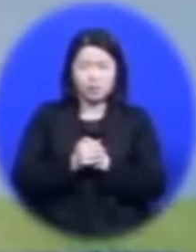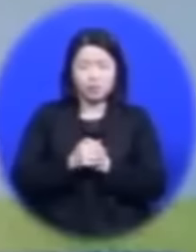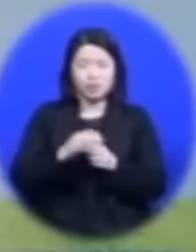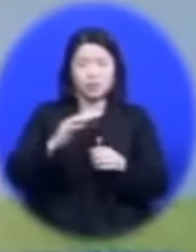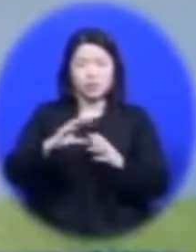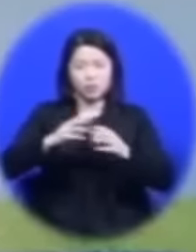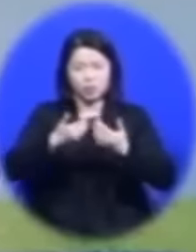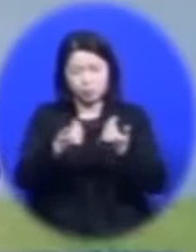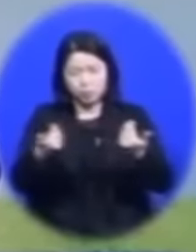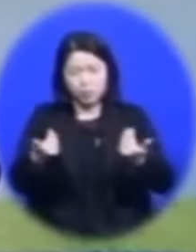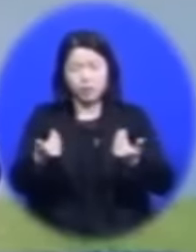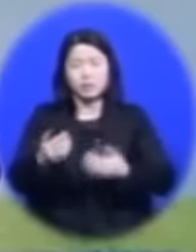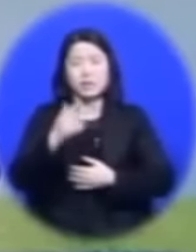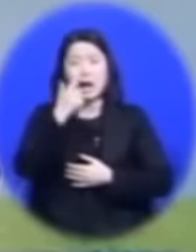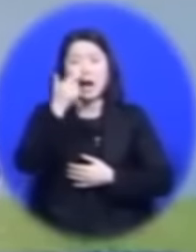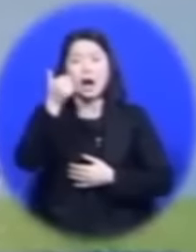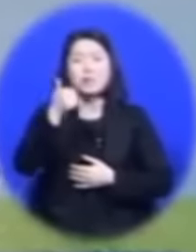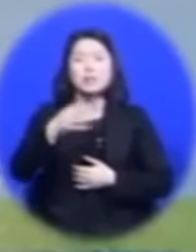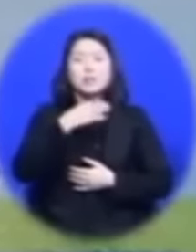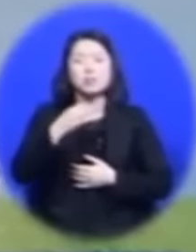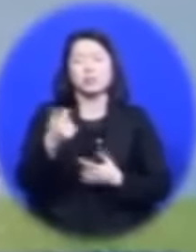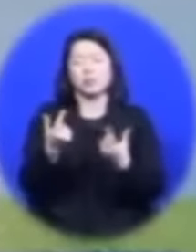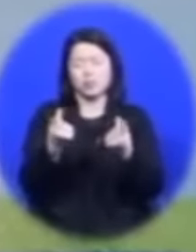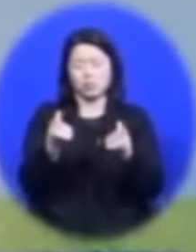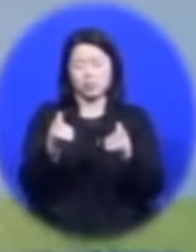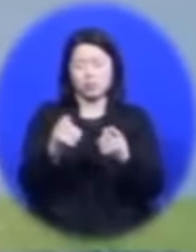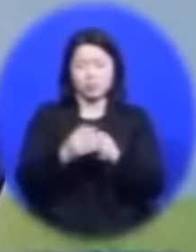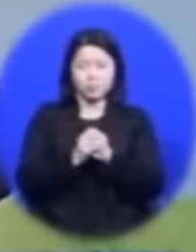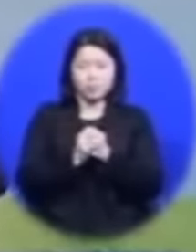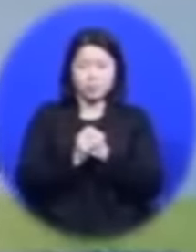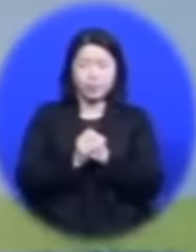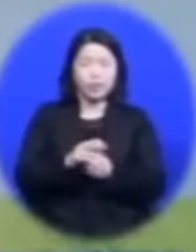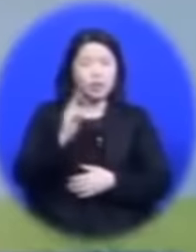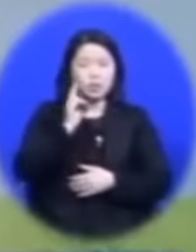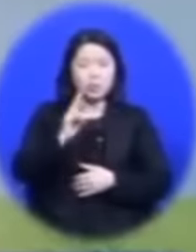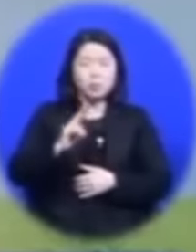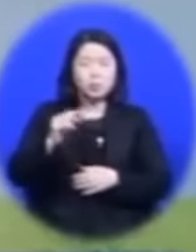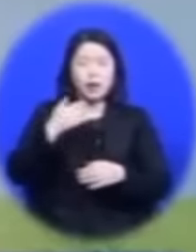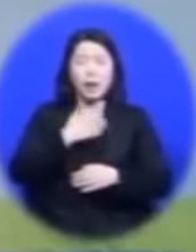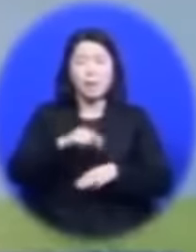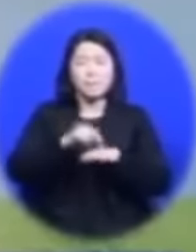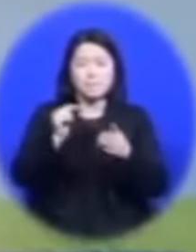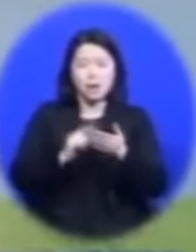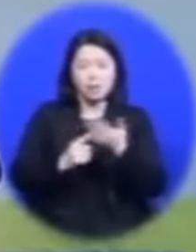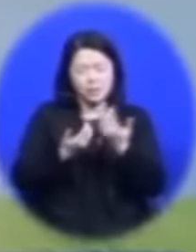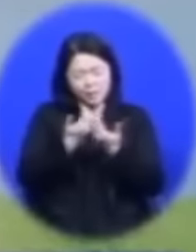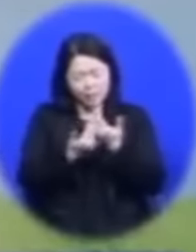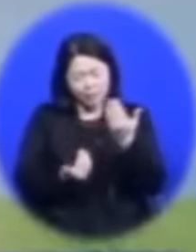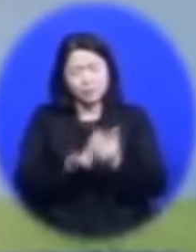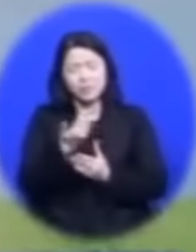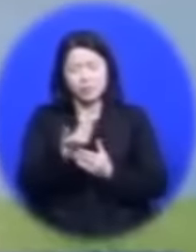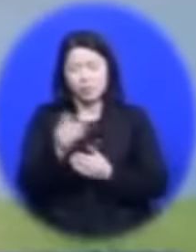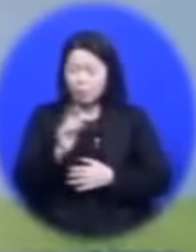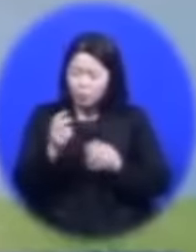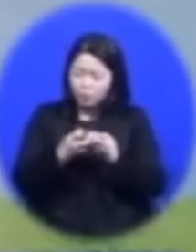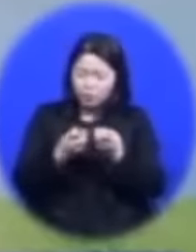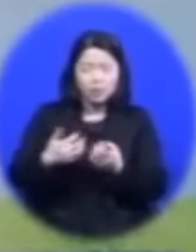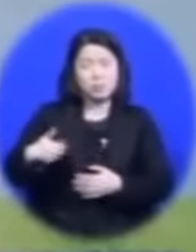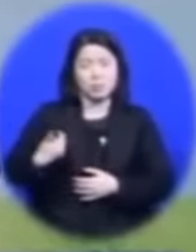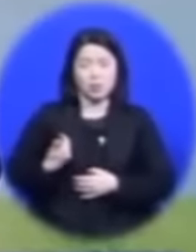돌아가신 아버지의 음성이기도 했다고 그래요. 너무나 마음에 갈등이 일어났어요. 어떻게 해야 될지